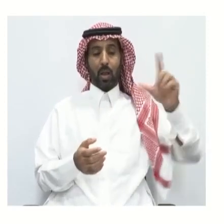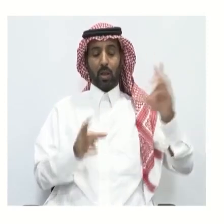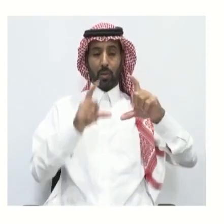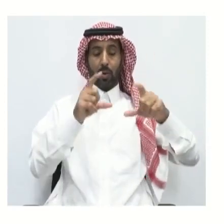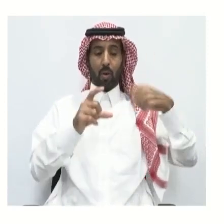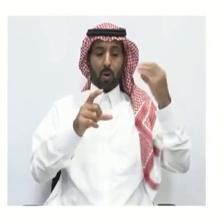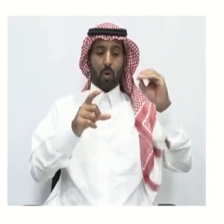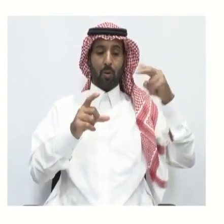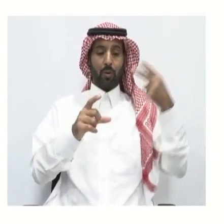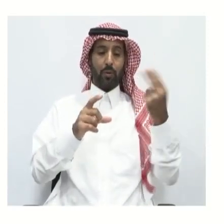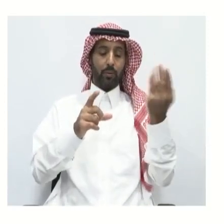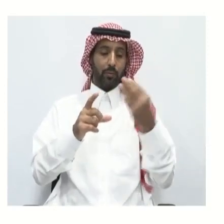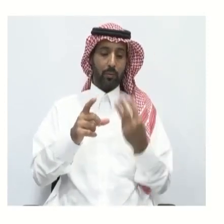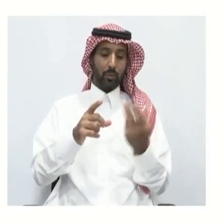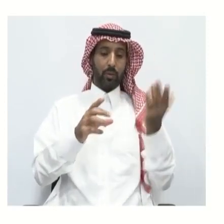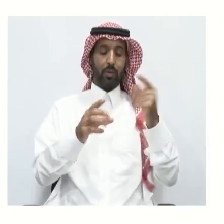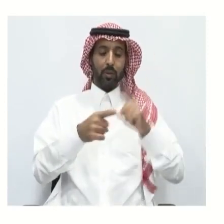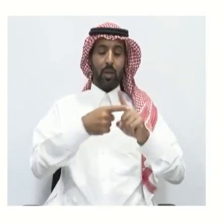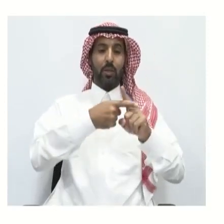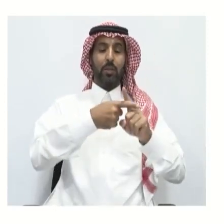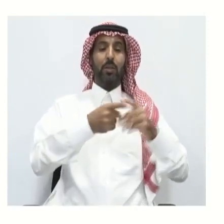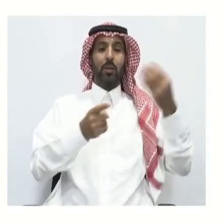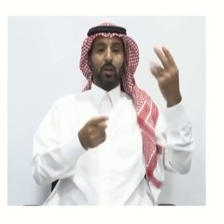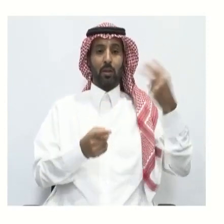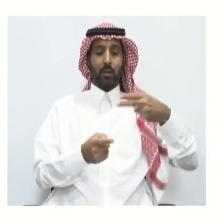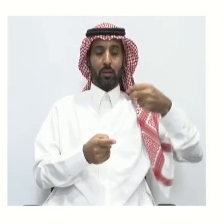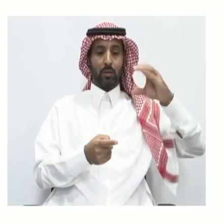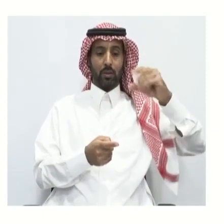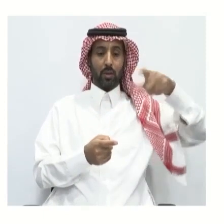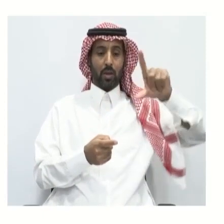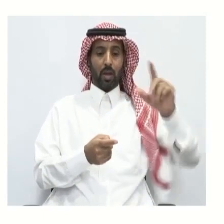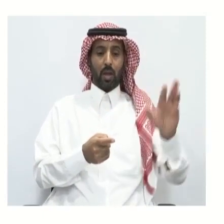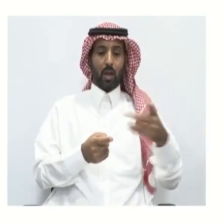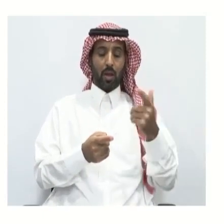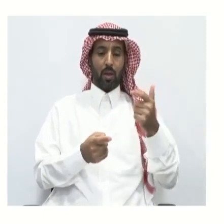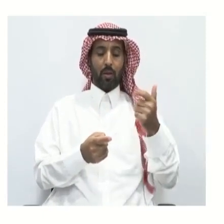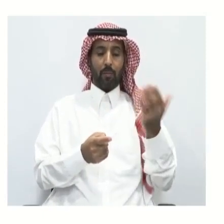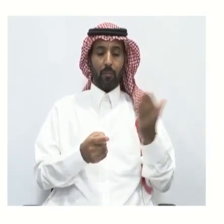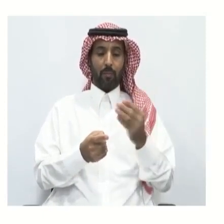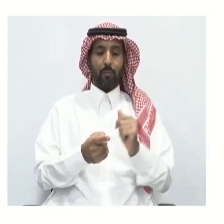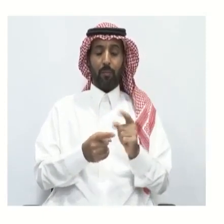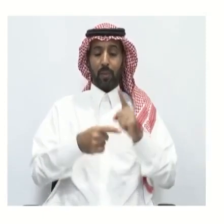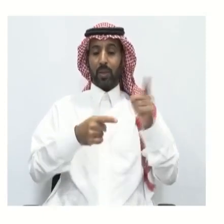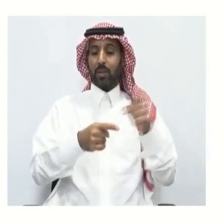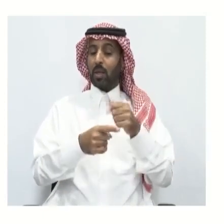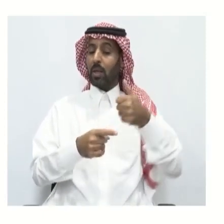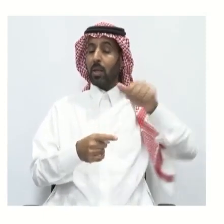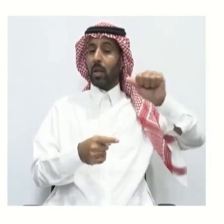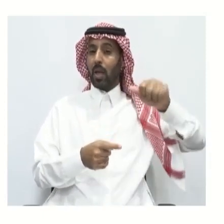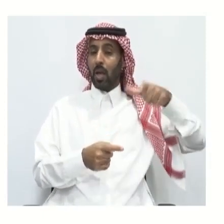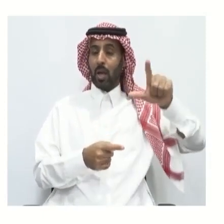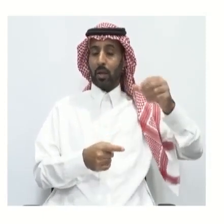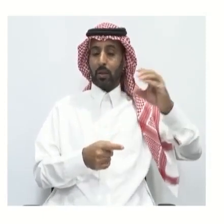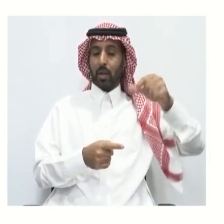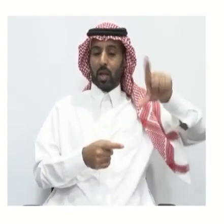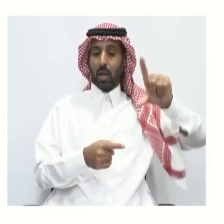ثالث كلوريد الالمنيوم وثلاث مولات من الماء او ثلاث اجزاء جزيئات من الماء احسب المردود